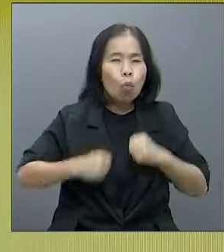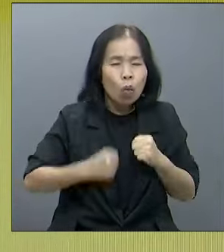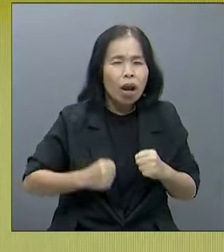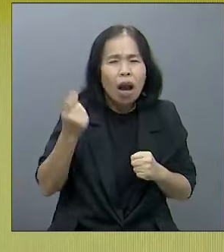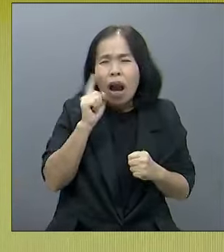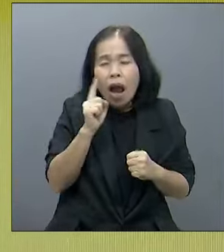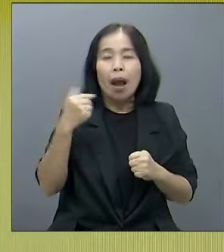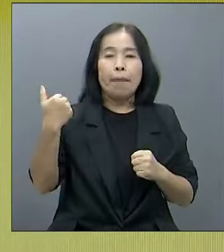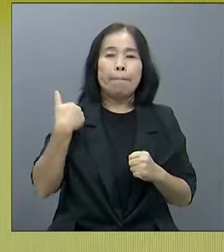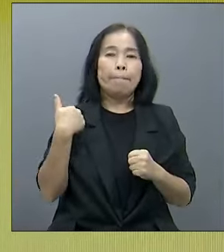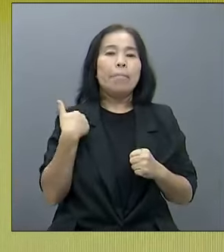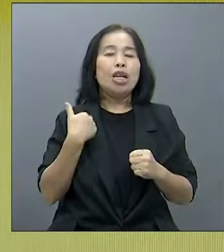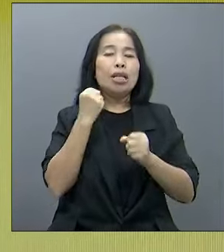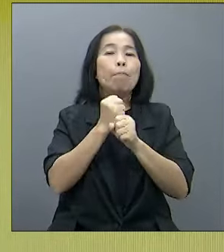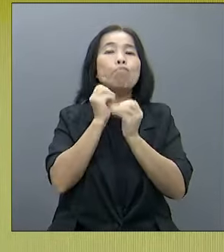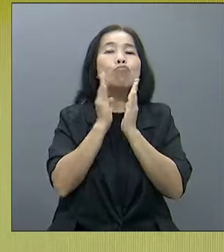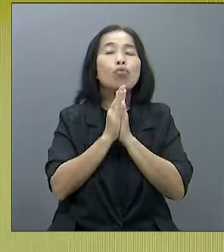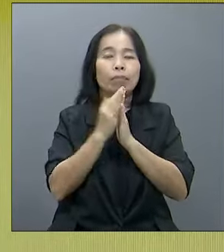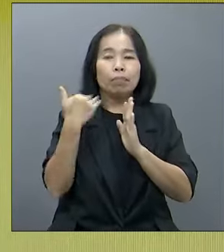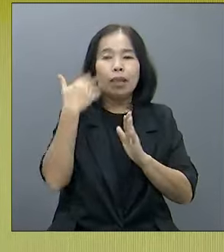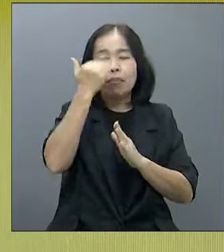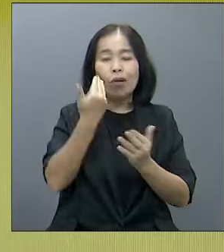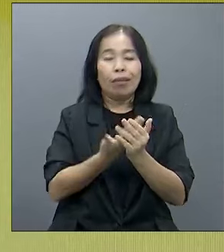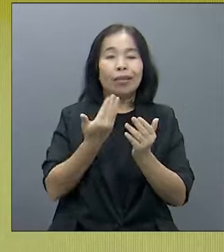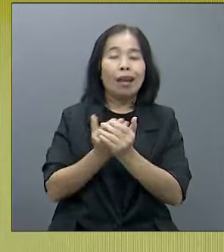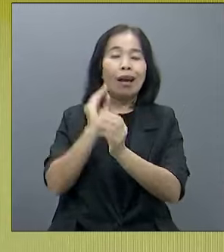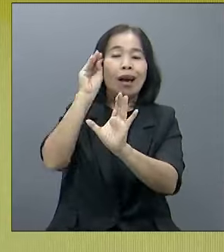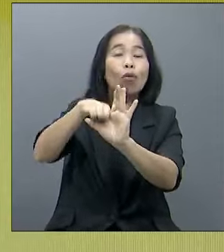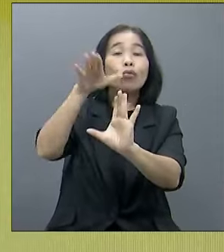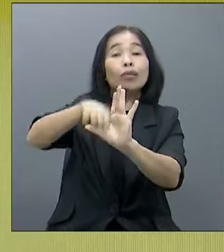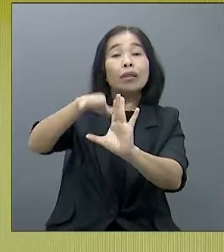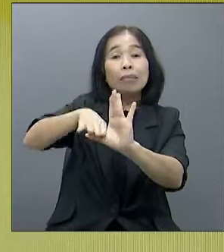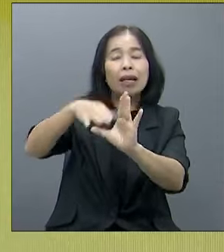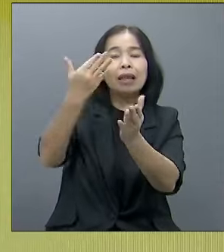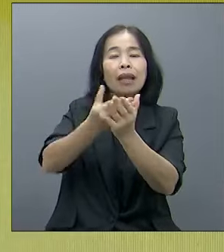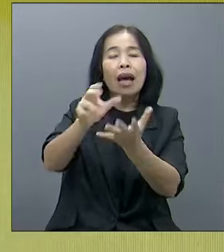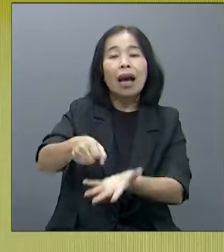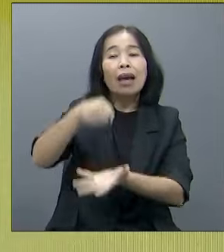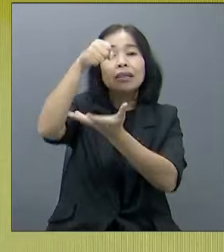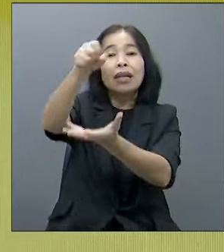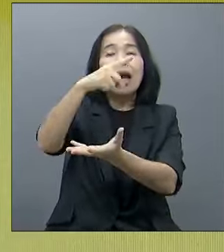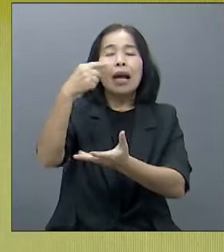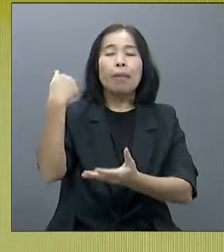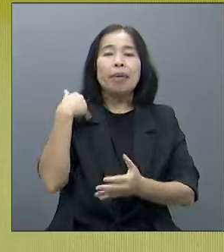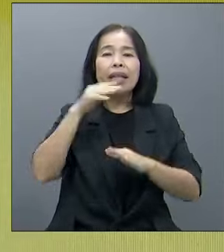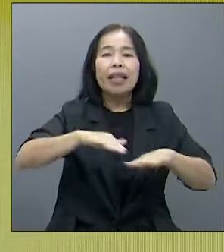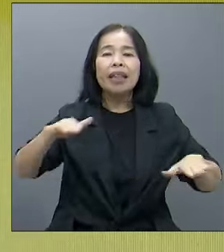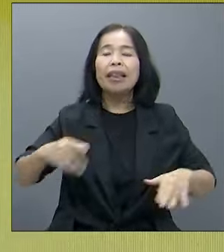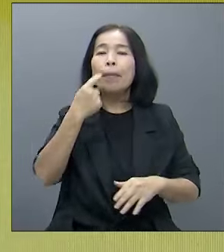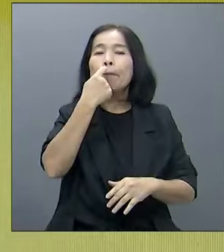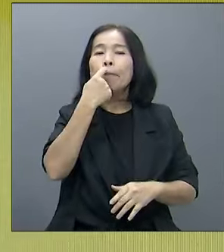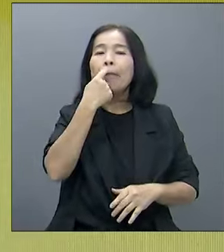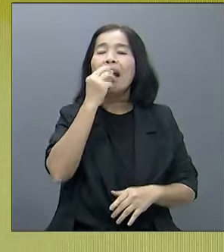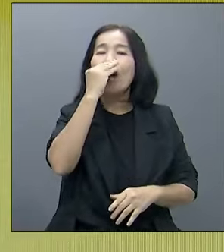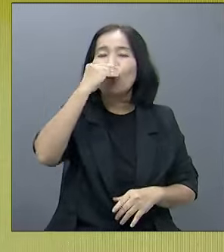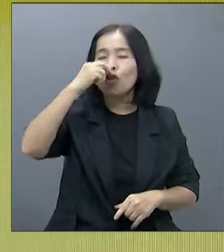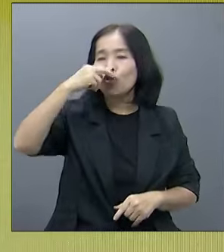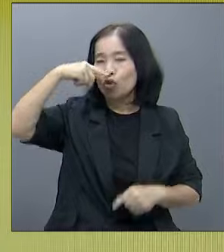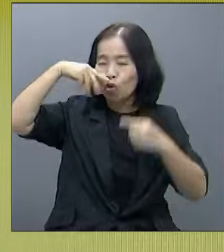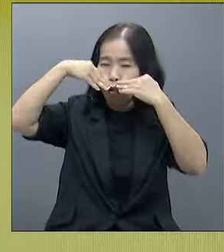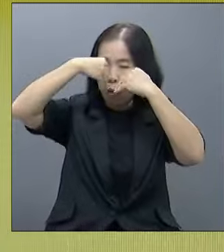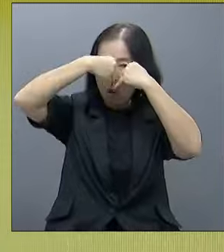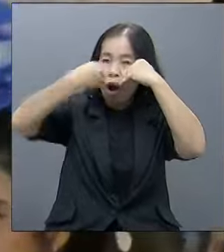งินที่ได้จากการลงทะเบียนวิ่งนั้นนะคะไปรักษาเด็กปากแหว่งเพดานโหวในงานวิ่งที่ชื่อว่าวิ่งให้โอกาส2024